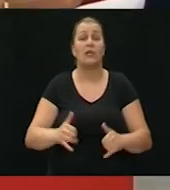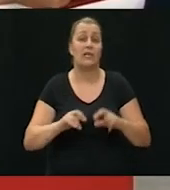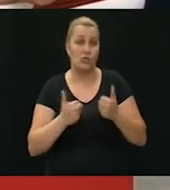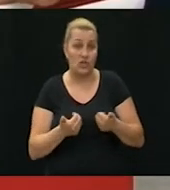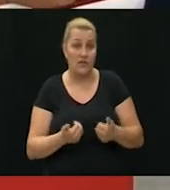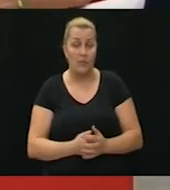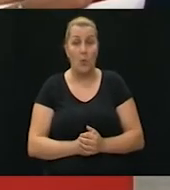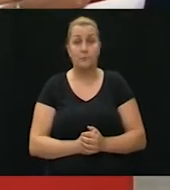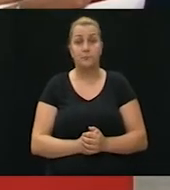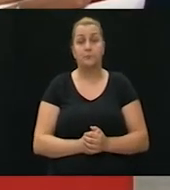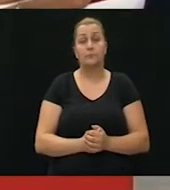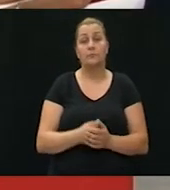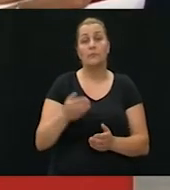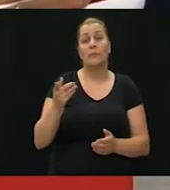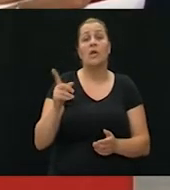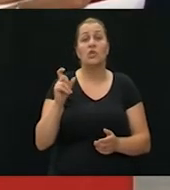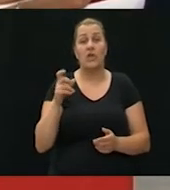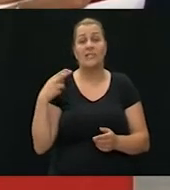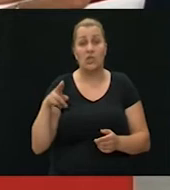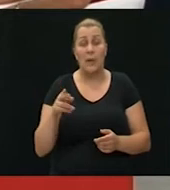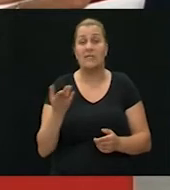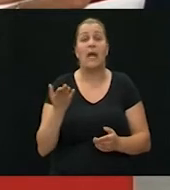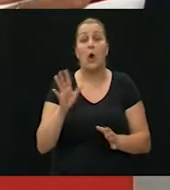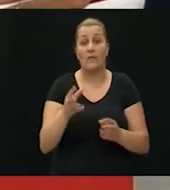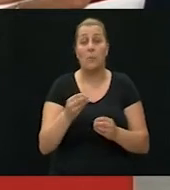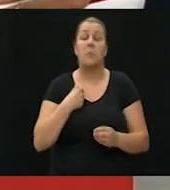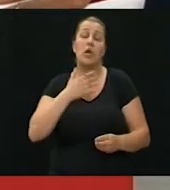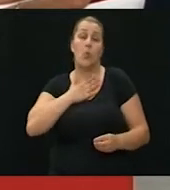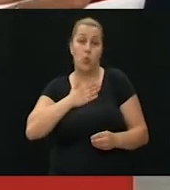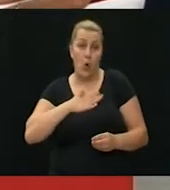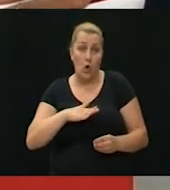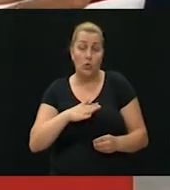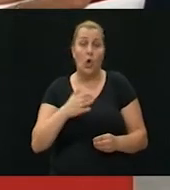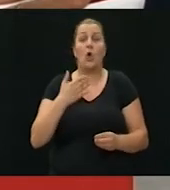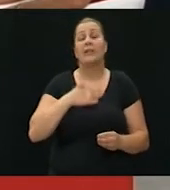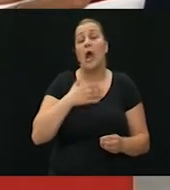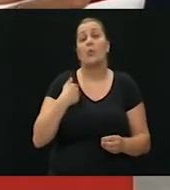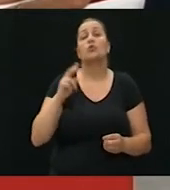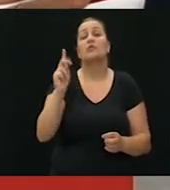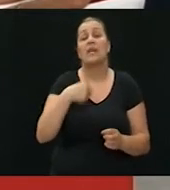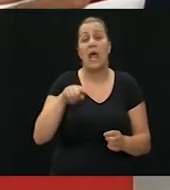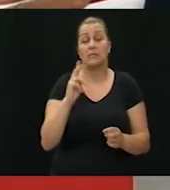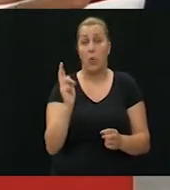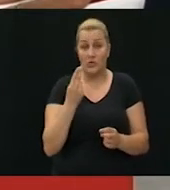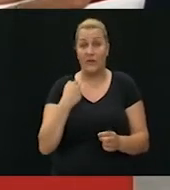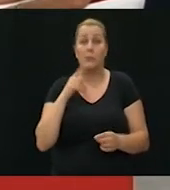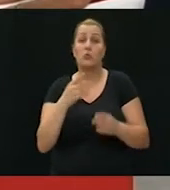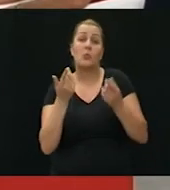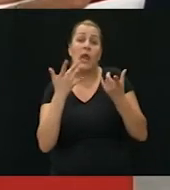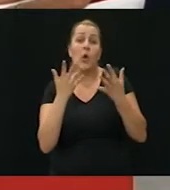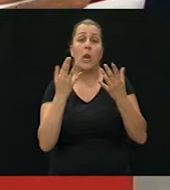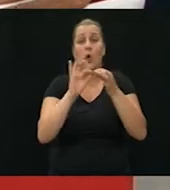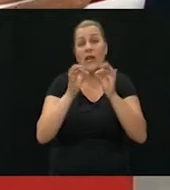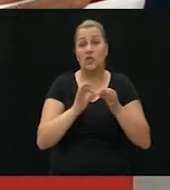namjesniče, kakav je vama osjećaj ovdje? Ugodno. Drago mi je što ste nas pozvali, evo, da možemo reći nekoliko rečenica, odnosno u